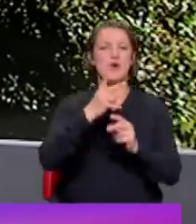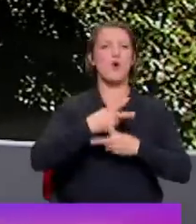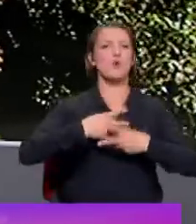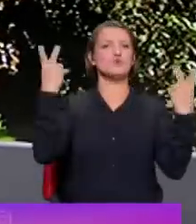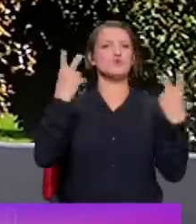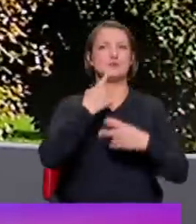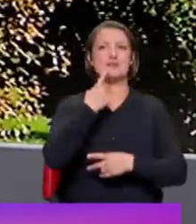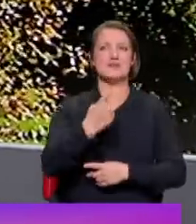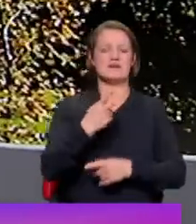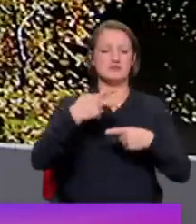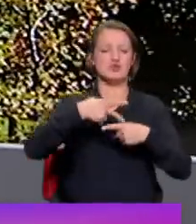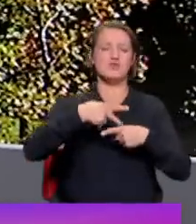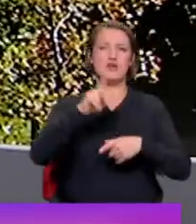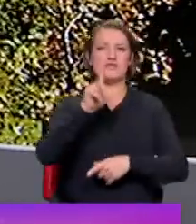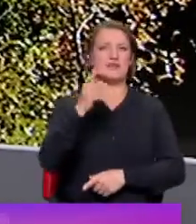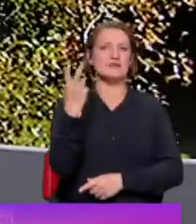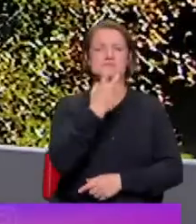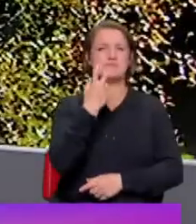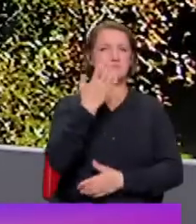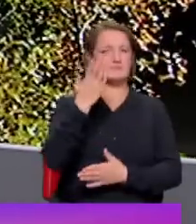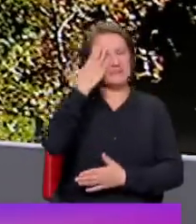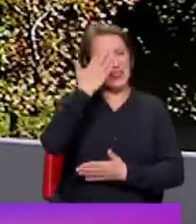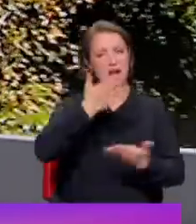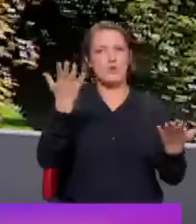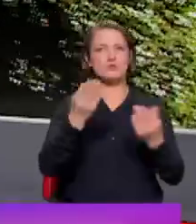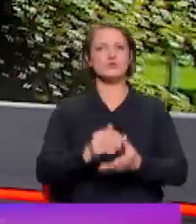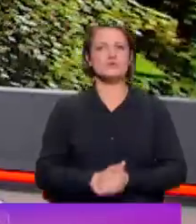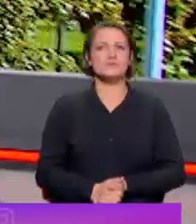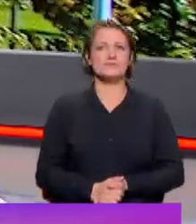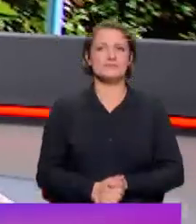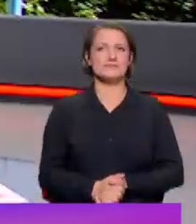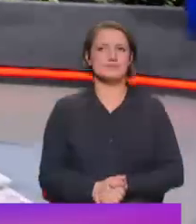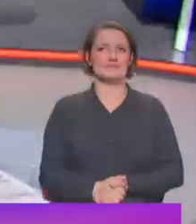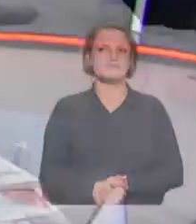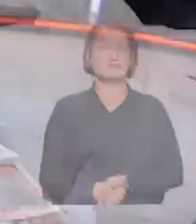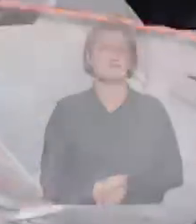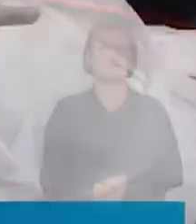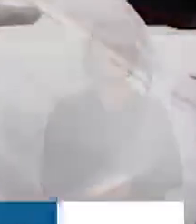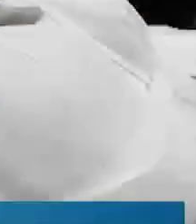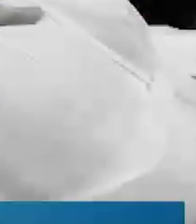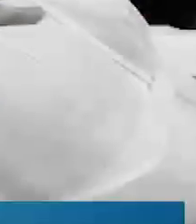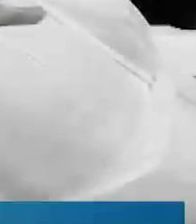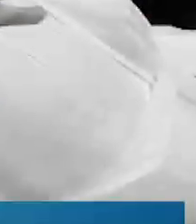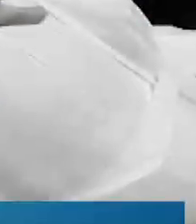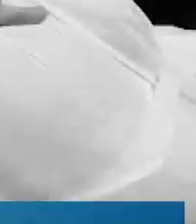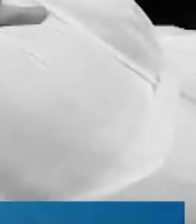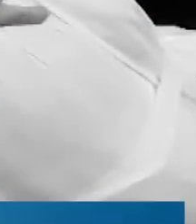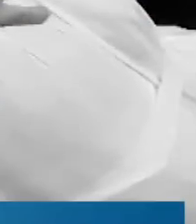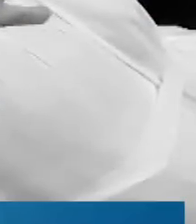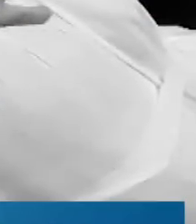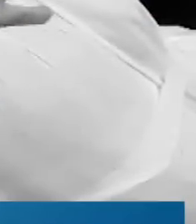diyecek Zülfü Livaneli ustaya selam olsun duvarları